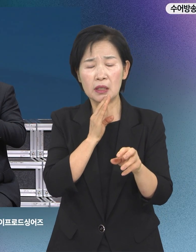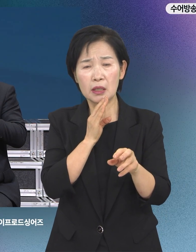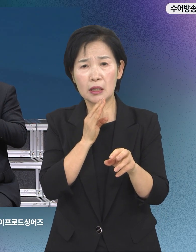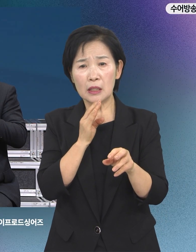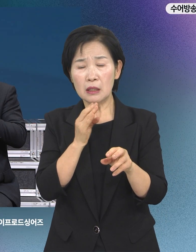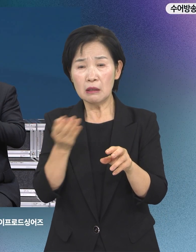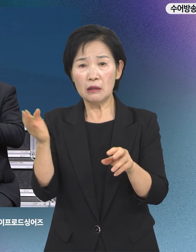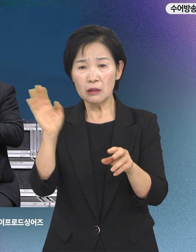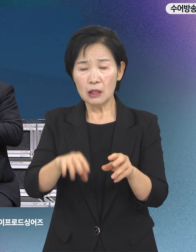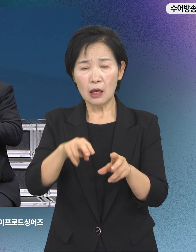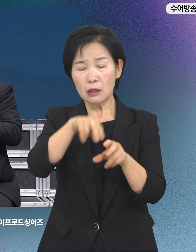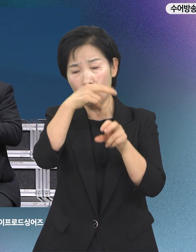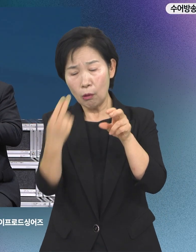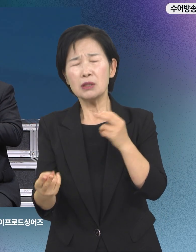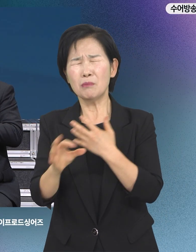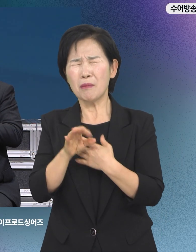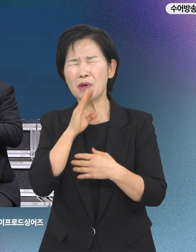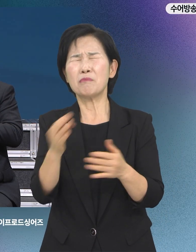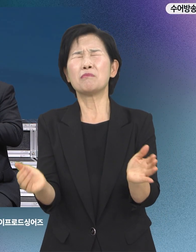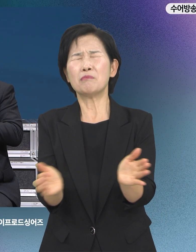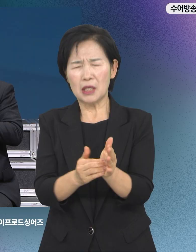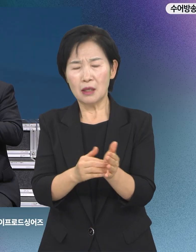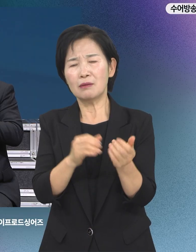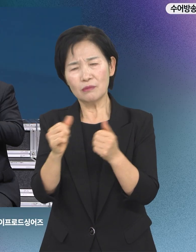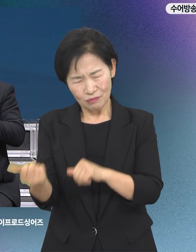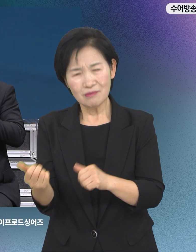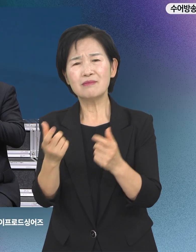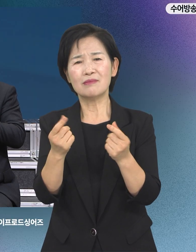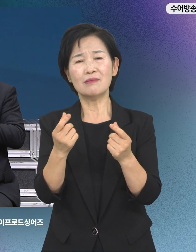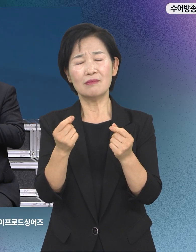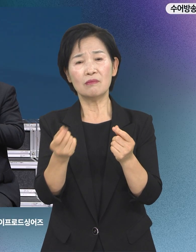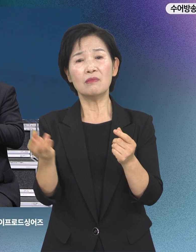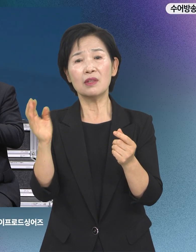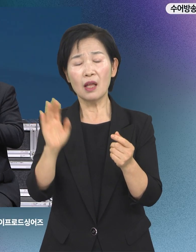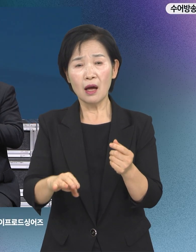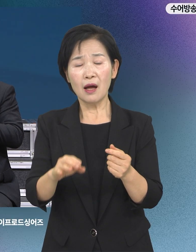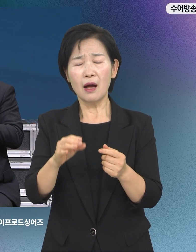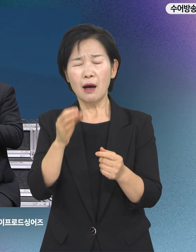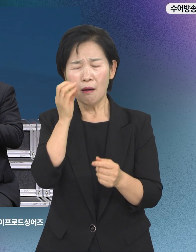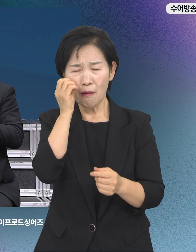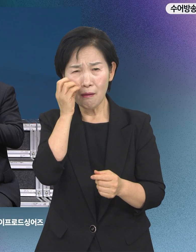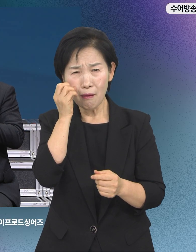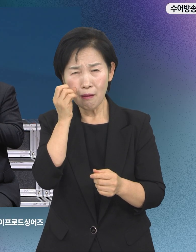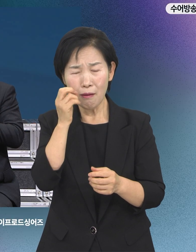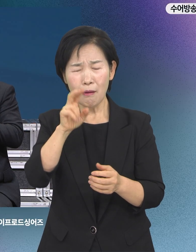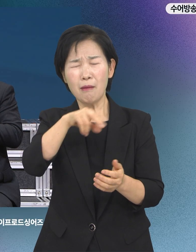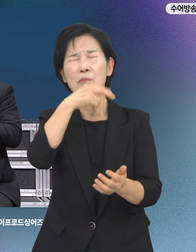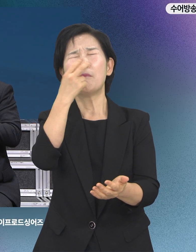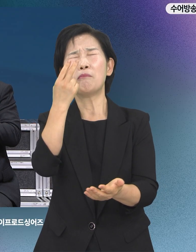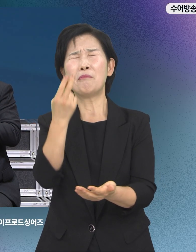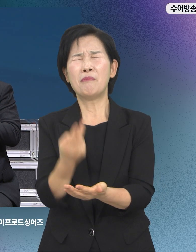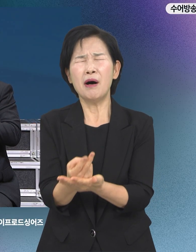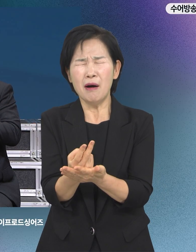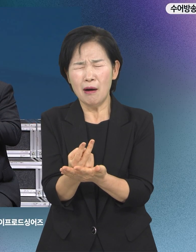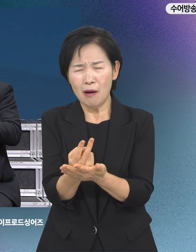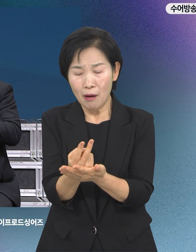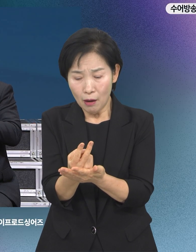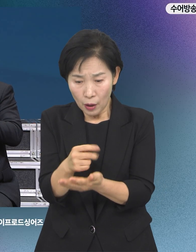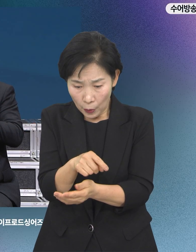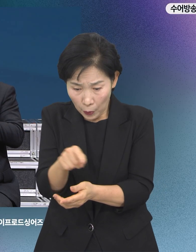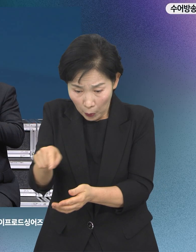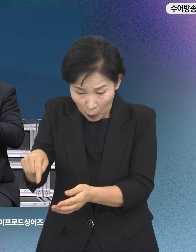어디에 떨어져도 치명적인 상황이었습니다. 그런데 하나님은 제가 떨어진 그 좁은 자리만 뾰족한 새가